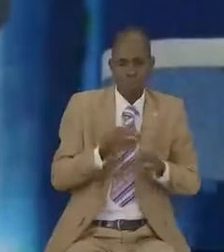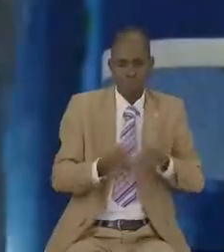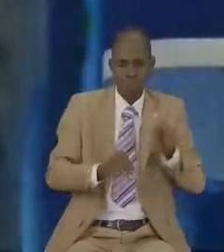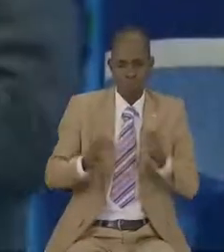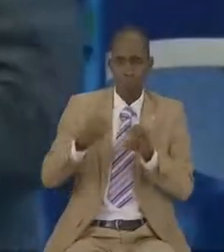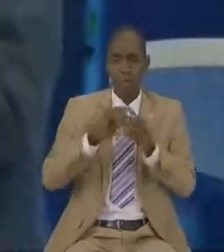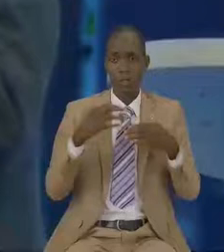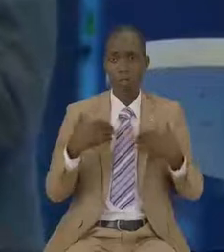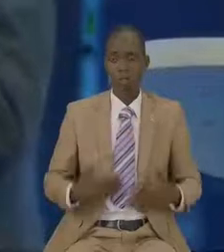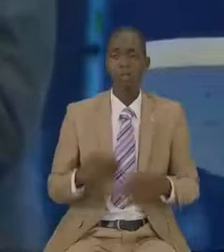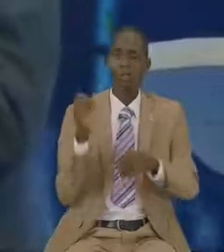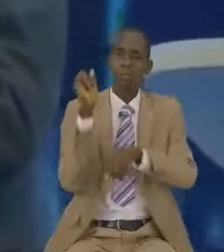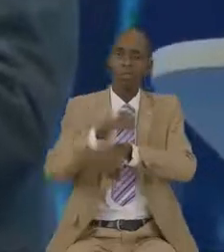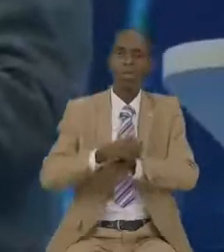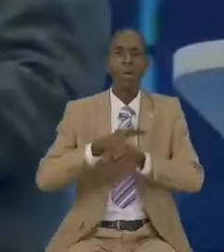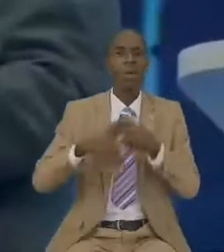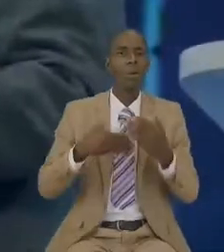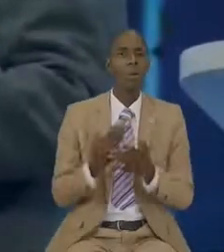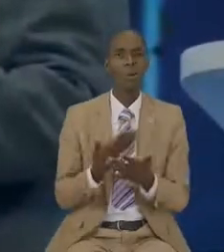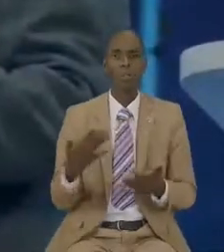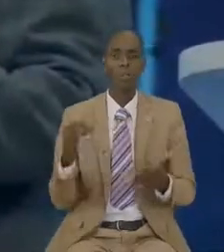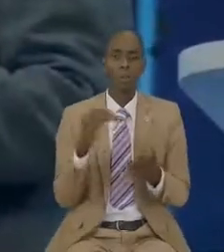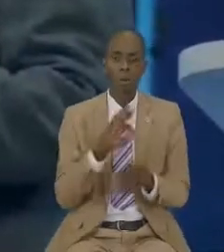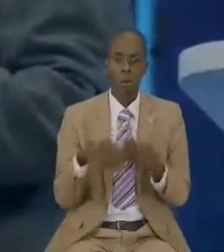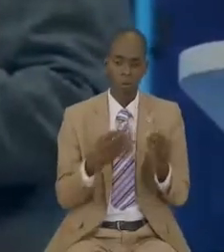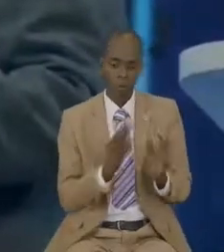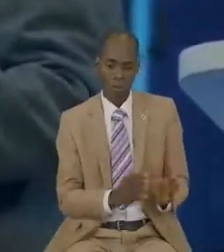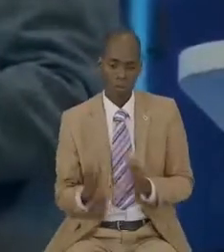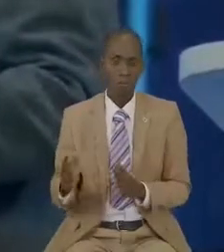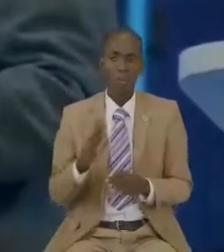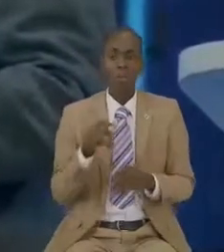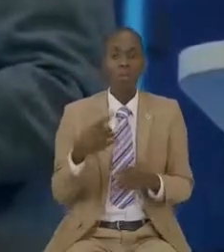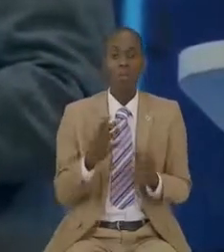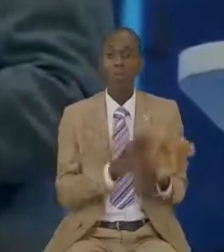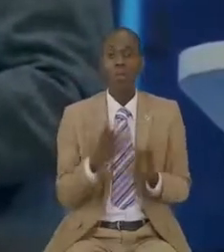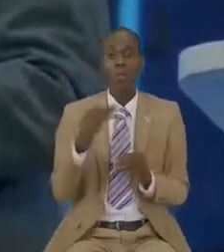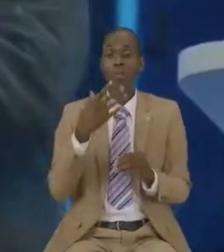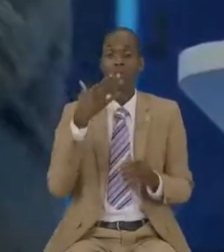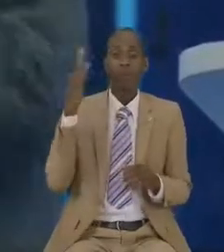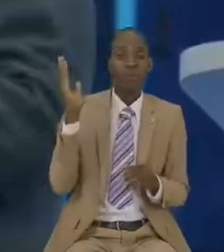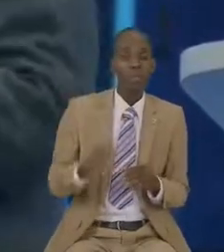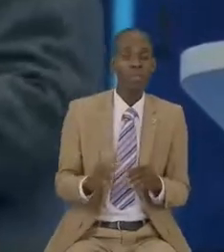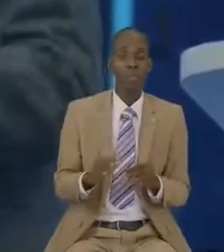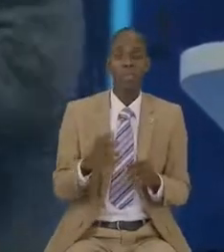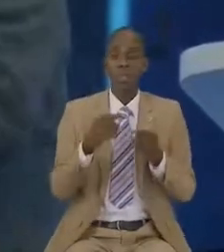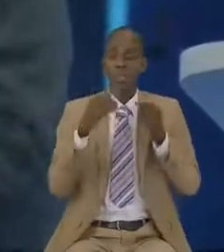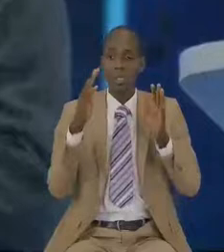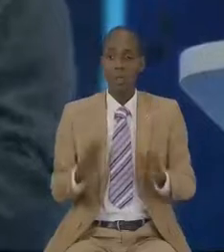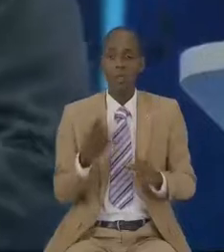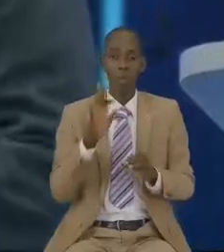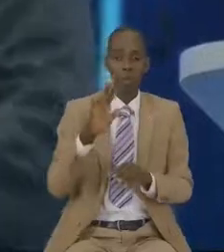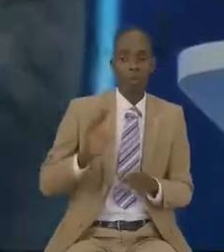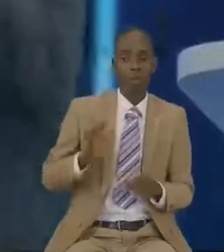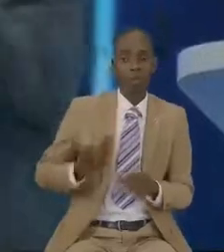Et toutes les choses, tous les plans et les complots des ennemis de ton âme, tout ce qu'ils ont